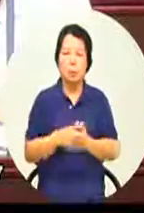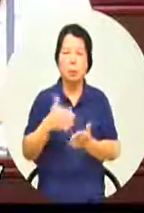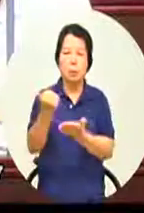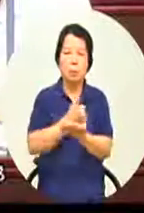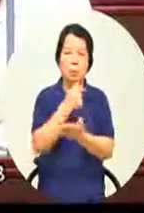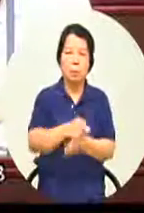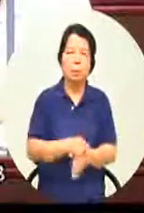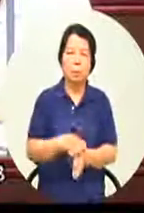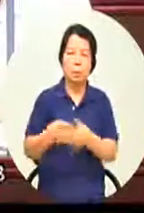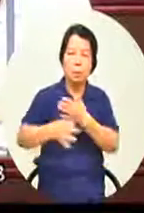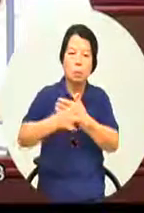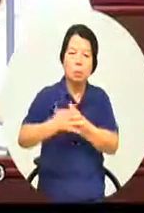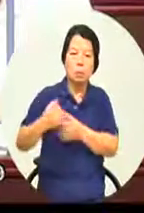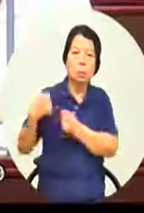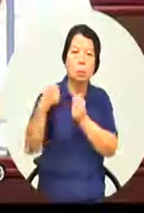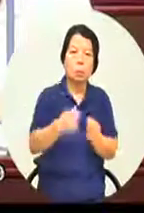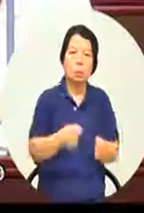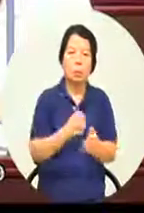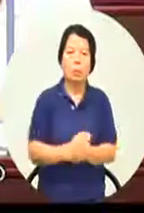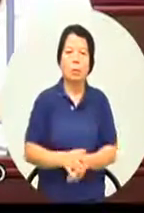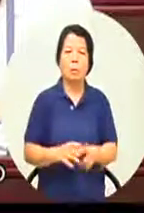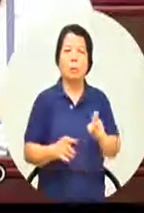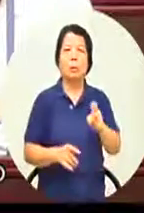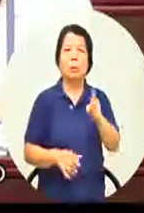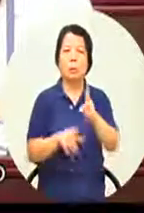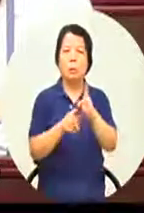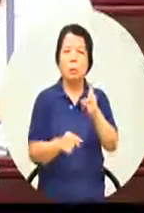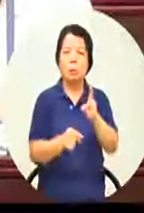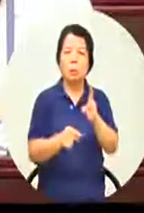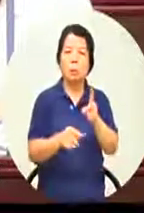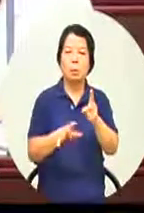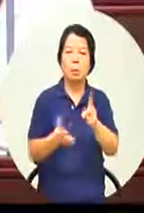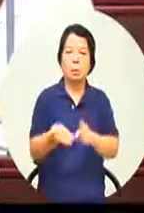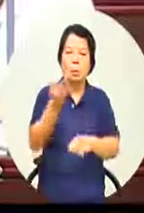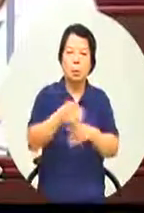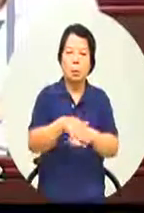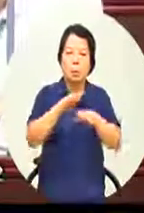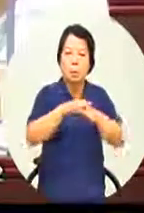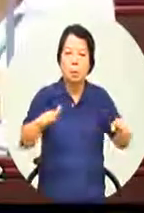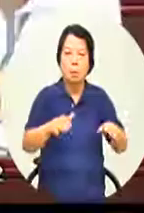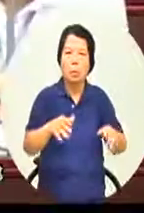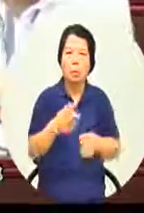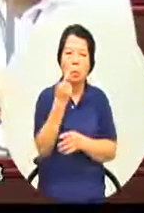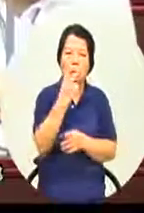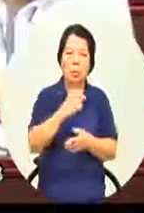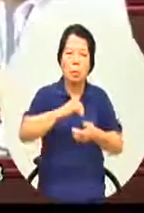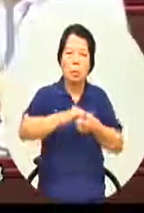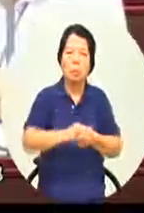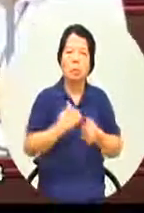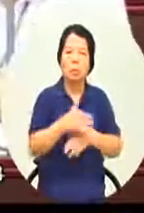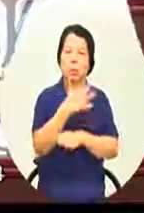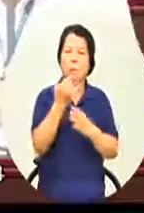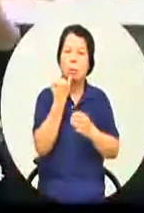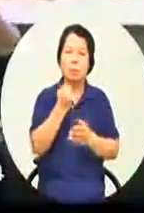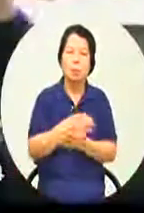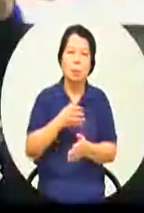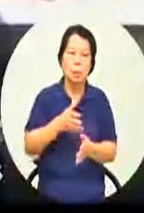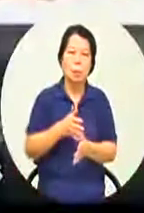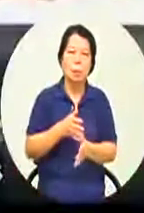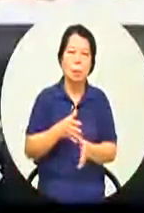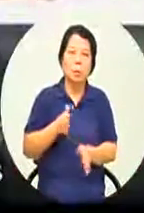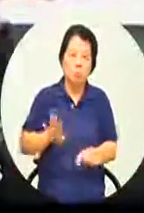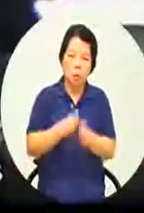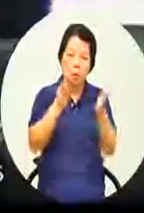计11月初就可以正式安检通过，就挂牌正式营运。 好，请问一下，你买的这个